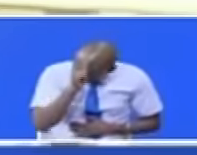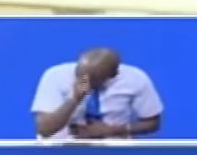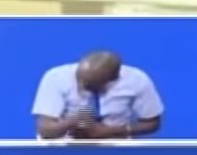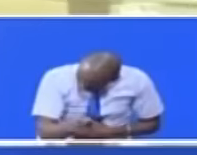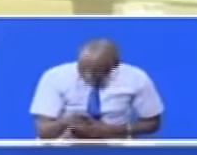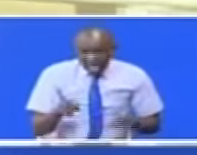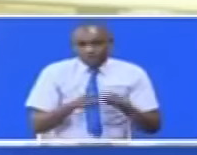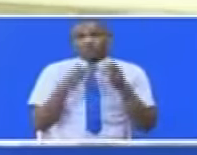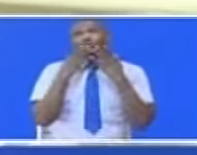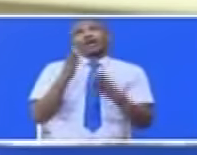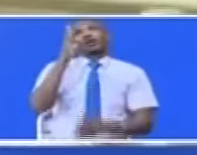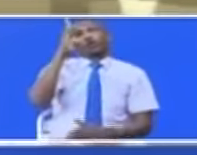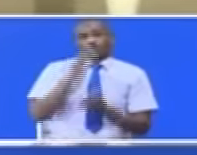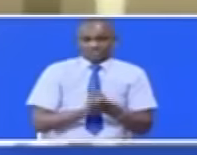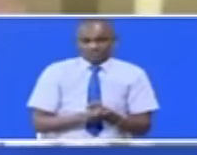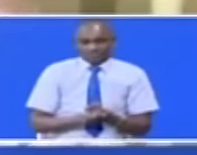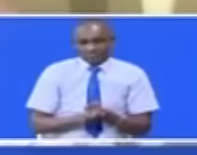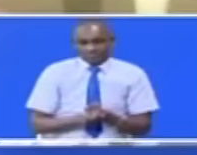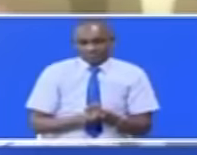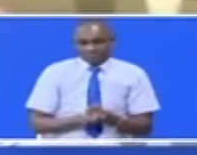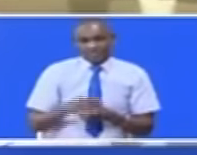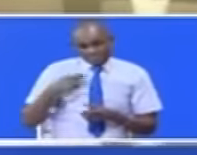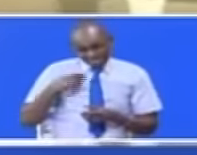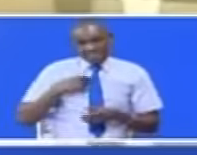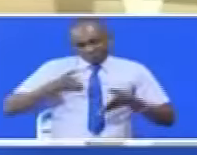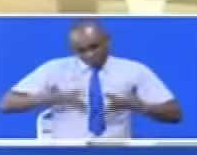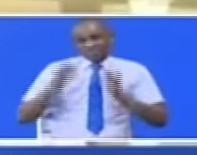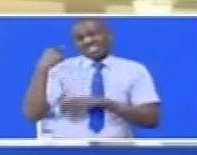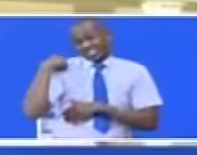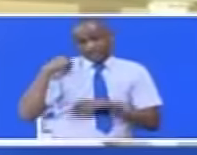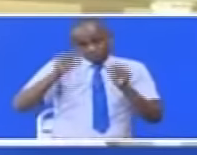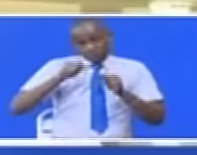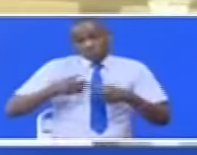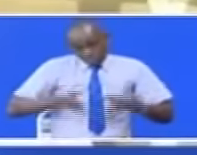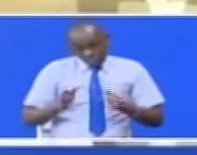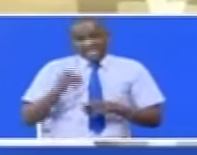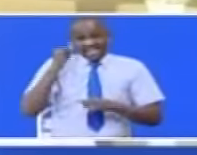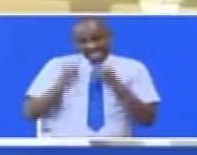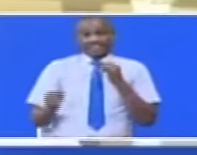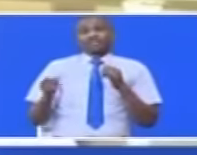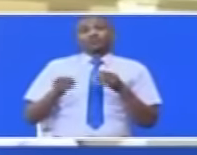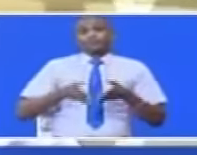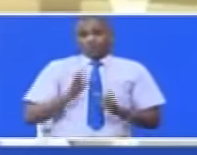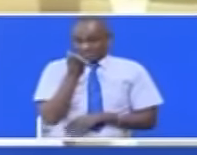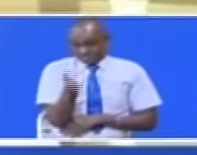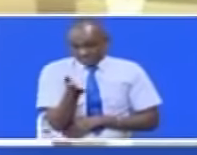na Pia kwa kushukuru mwenyezi mungu moto Jana our last born